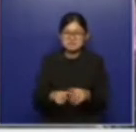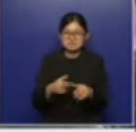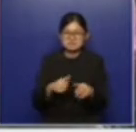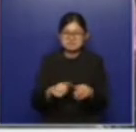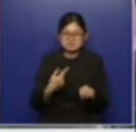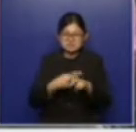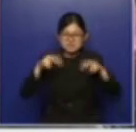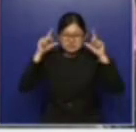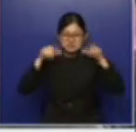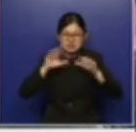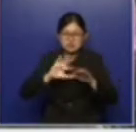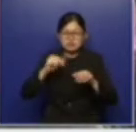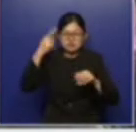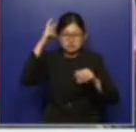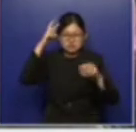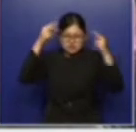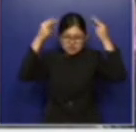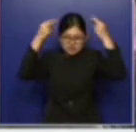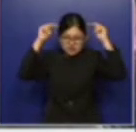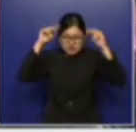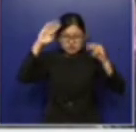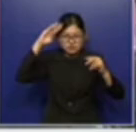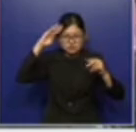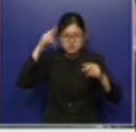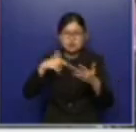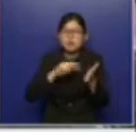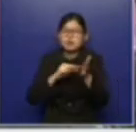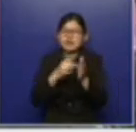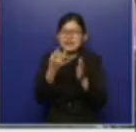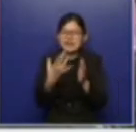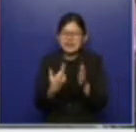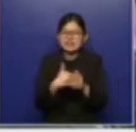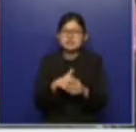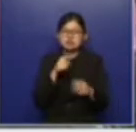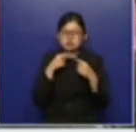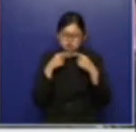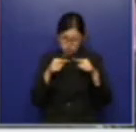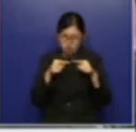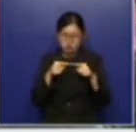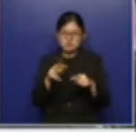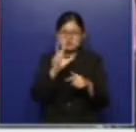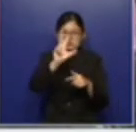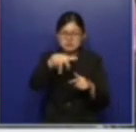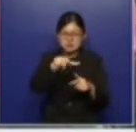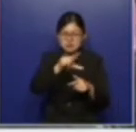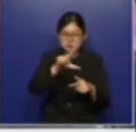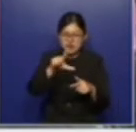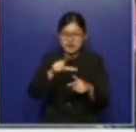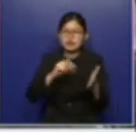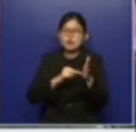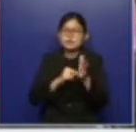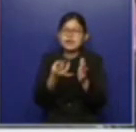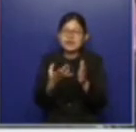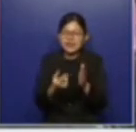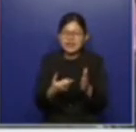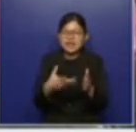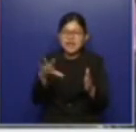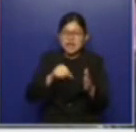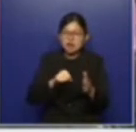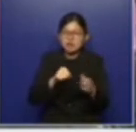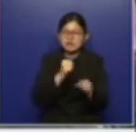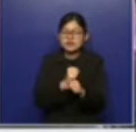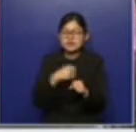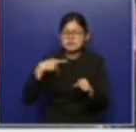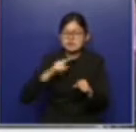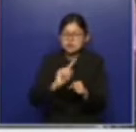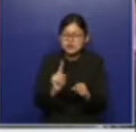ก่าเนี่ยคืออะไรท่านต้องตอบรัฐสภาให้ได้ว่า 3,000 กว่าล้านบาทมันหมายความว่าอย่างไรมันไม่ใช่เงินท่านพลเอกประยุท